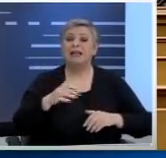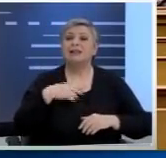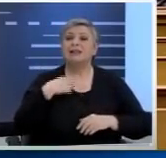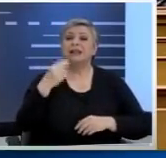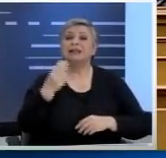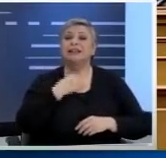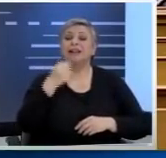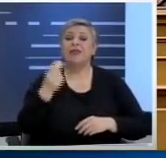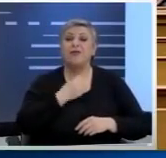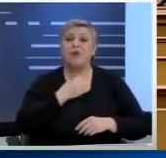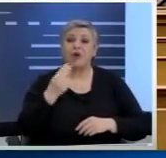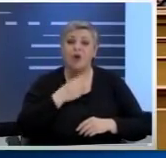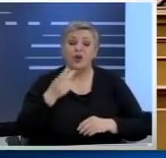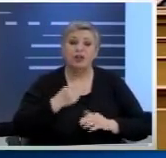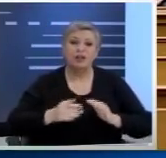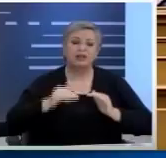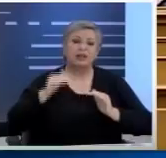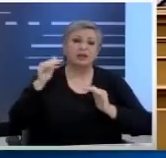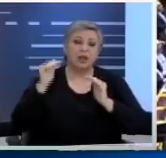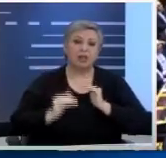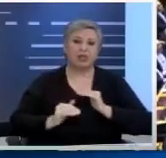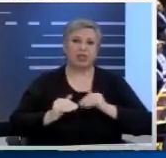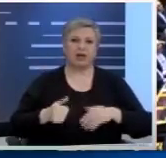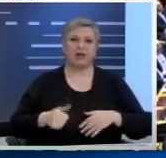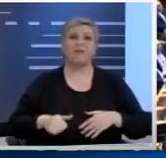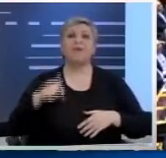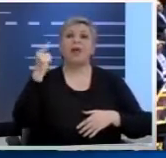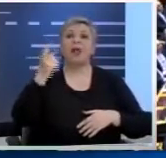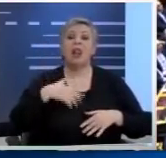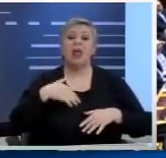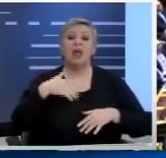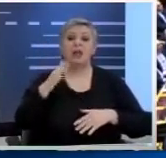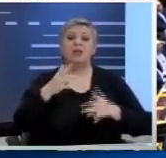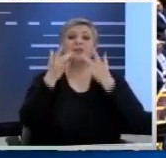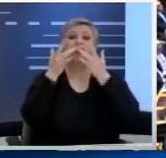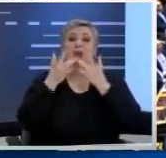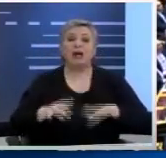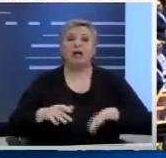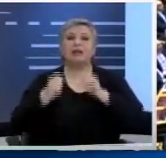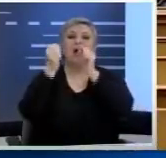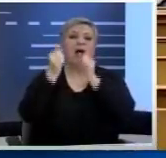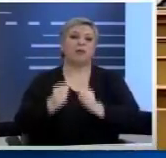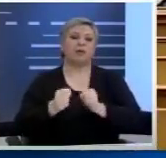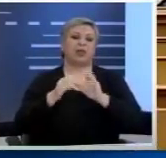Τώρα κατεβάστε τον τόνο της φωνής σας. Αυταρχισμό και αλαζονία αλλού. Να κατεβείτε κάτω αν δεν καταλάβατε.